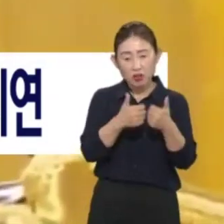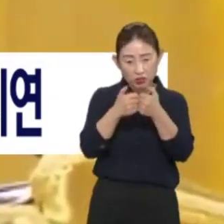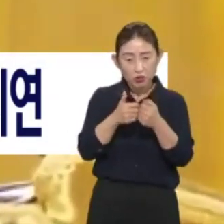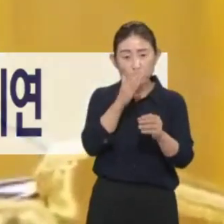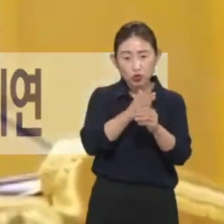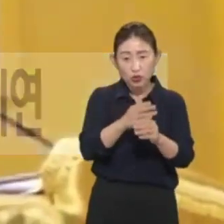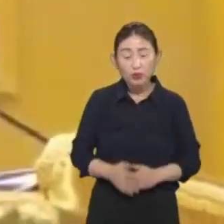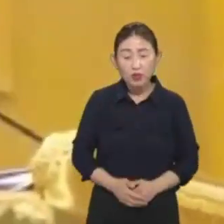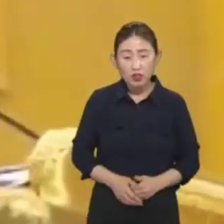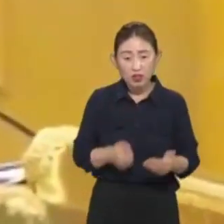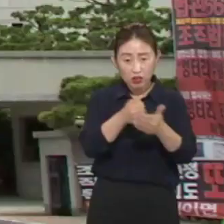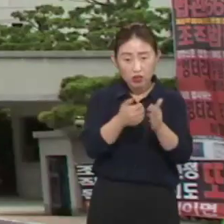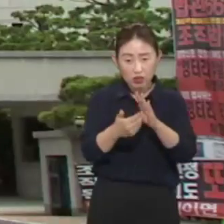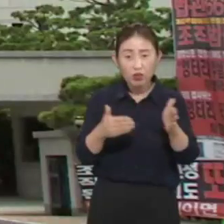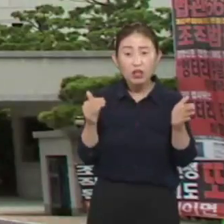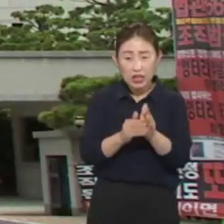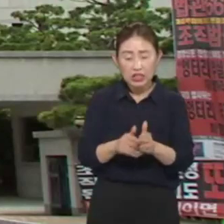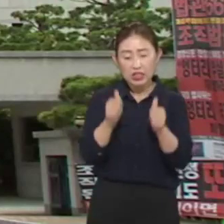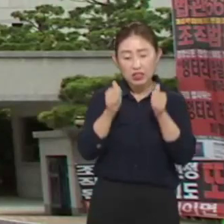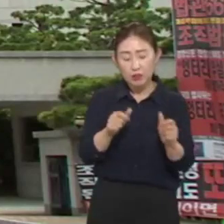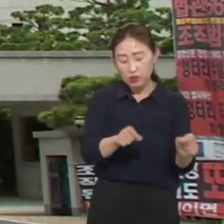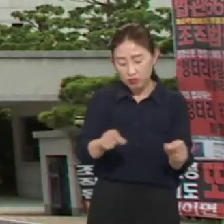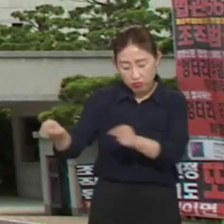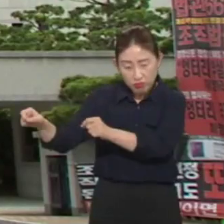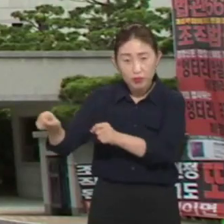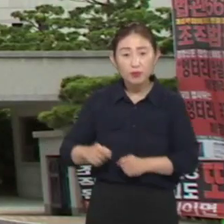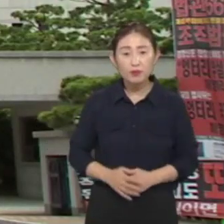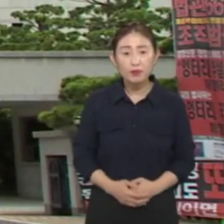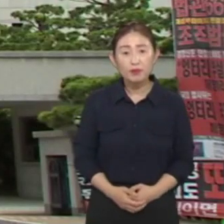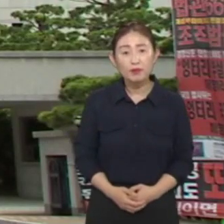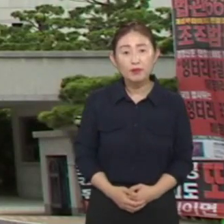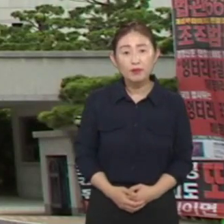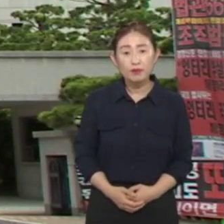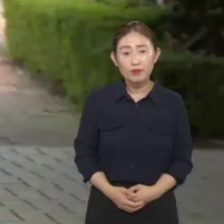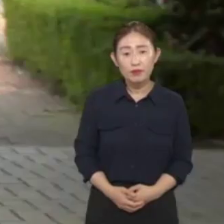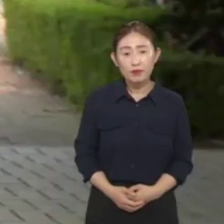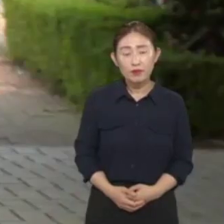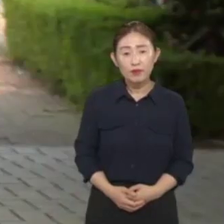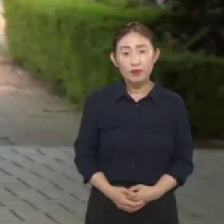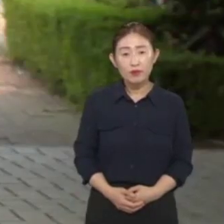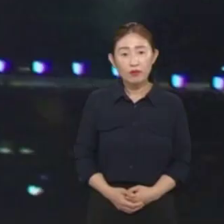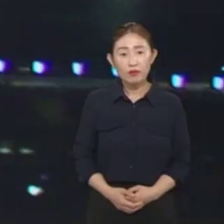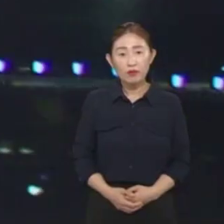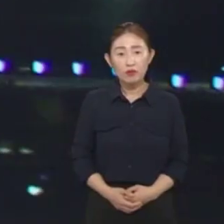중이며 결정이 내려질 때까지 재판은 무기한으로 보류됩니다.